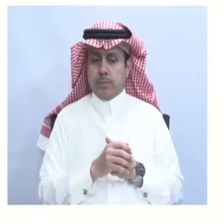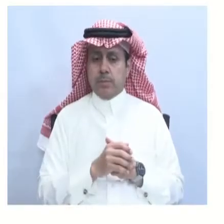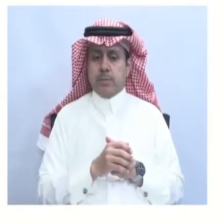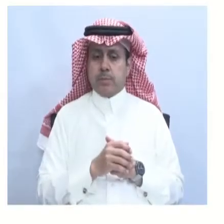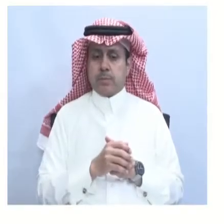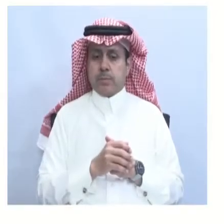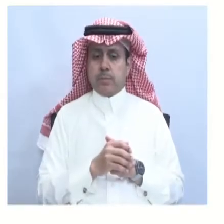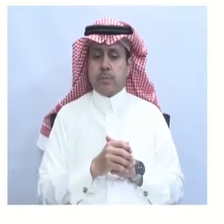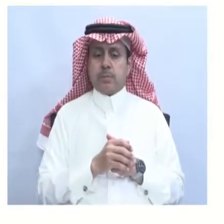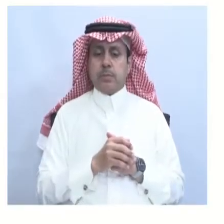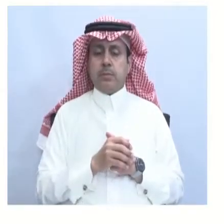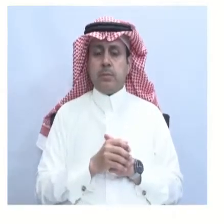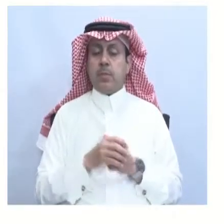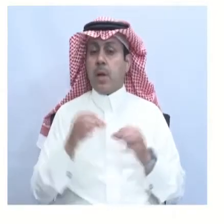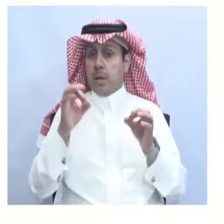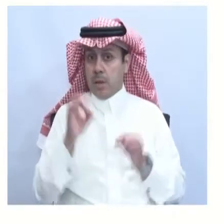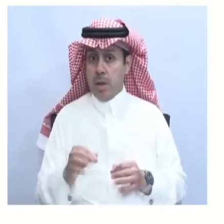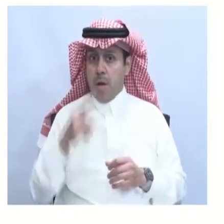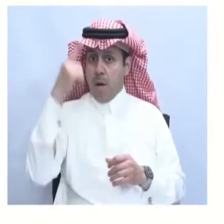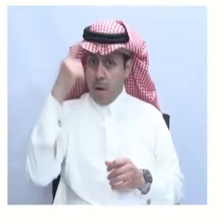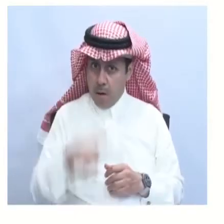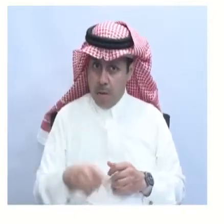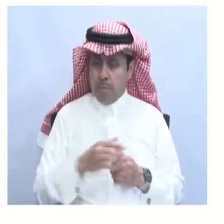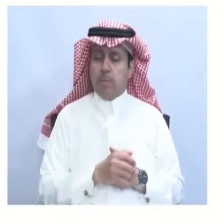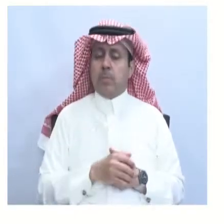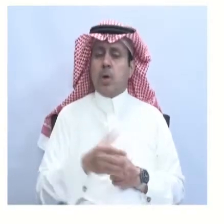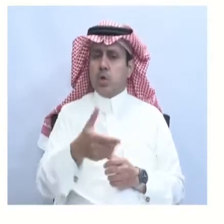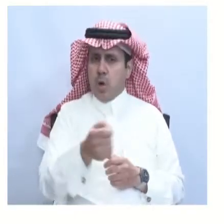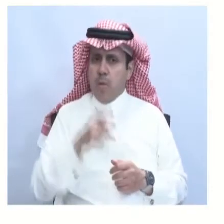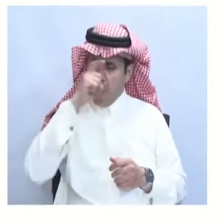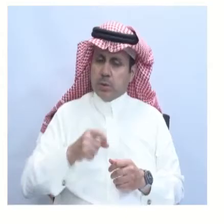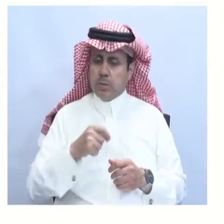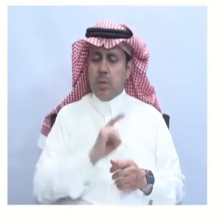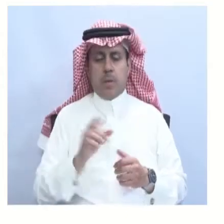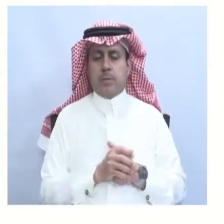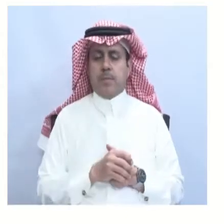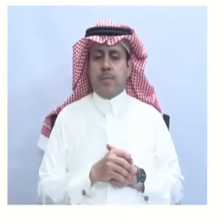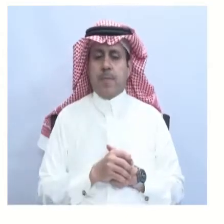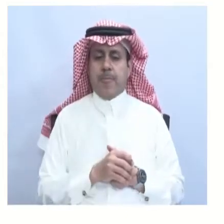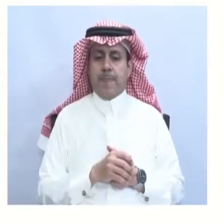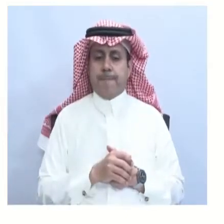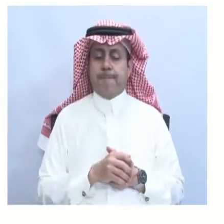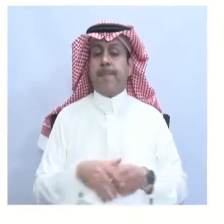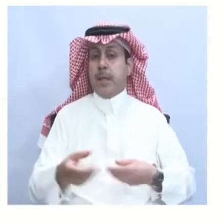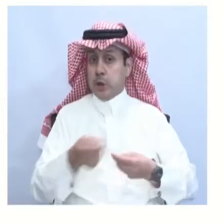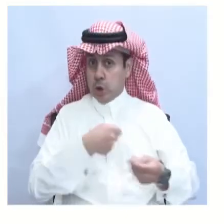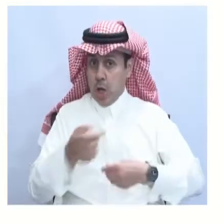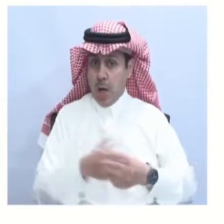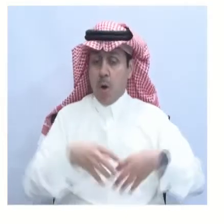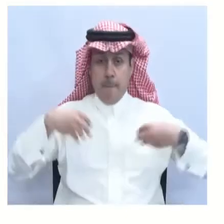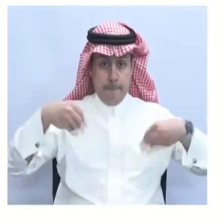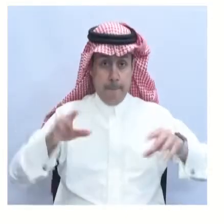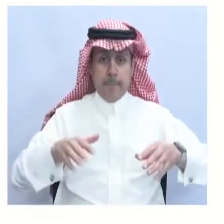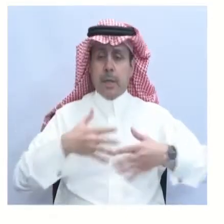تاكلوا اموالكم بينكم بالباطل الا ان تكون تجاره عن تراضي منكم فقوله